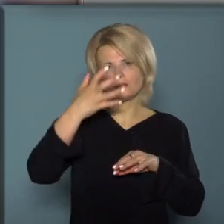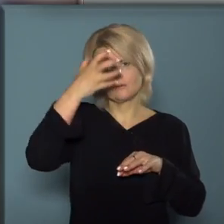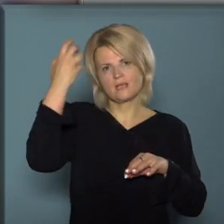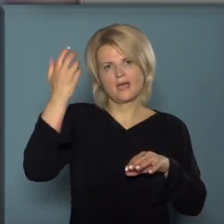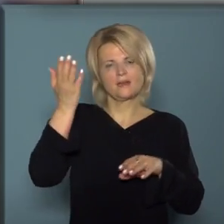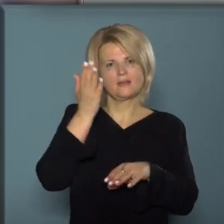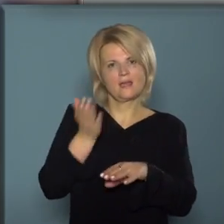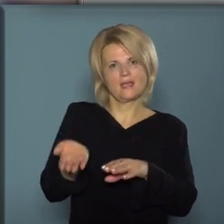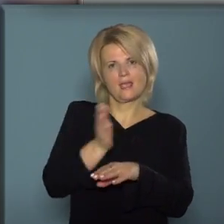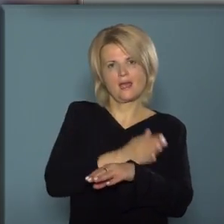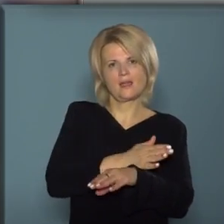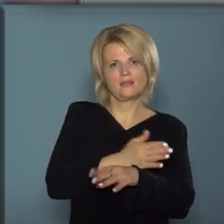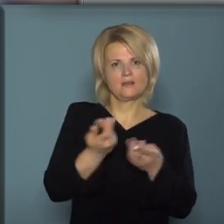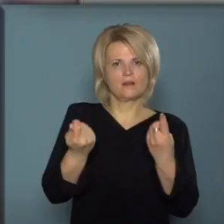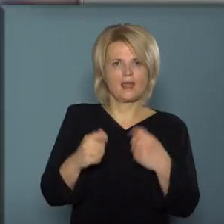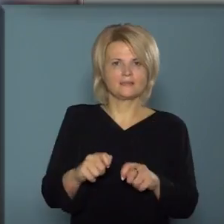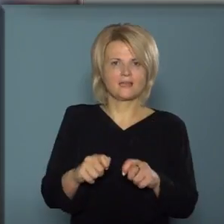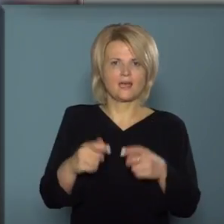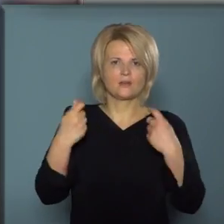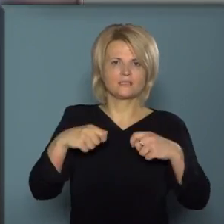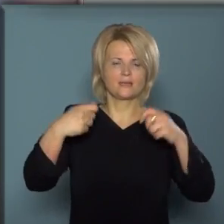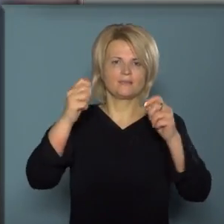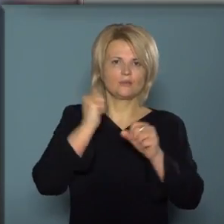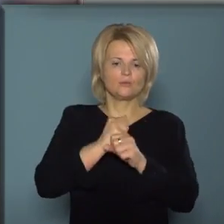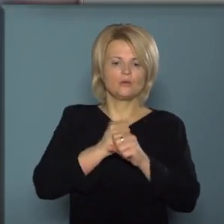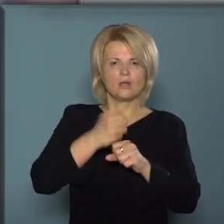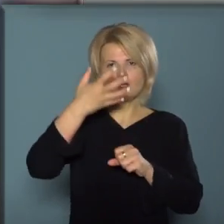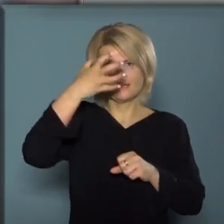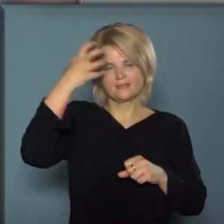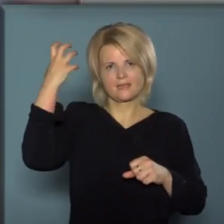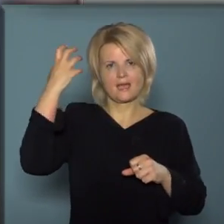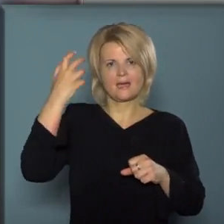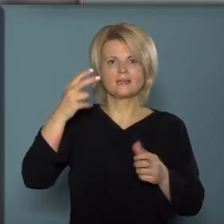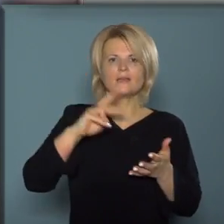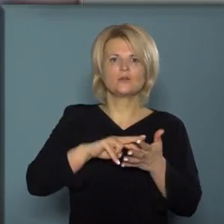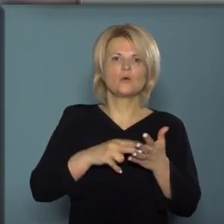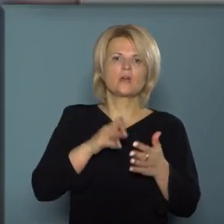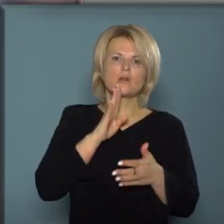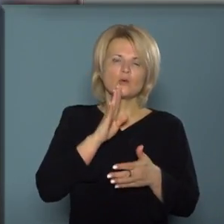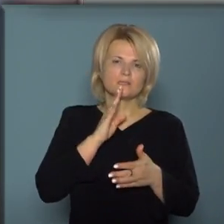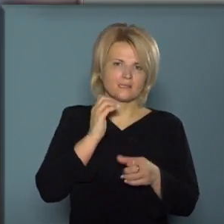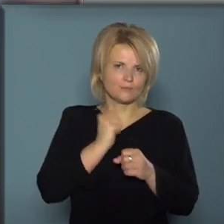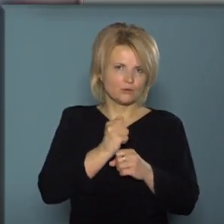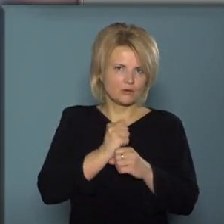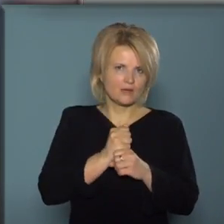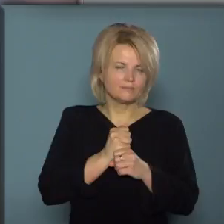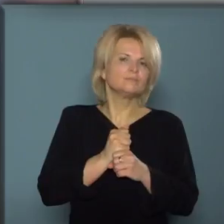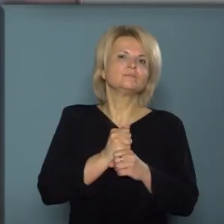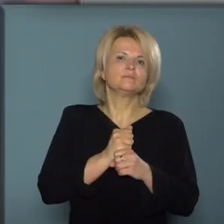elejéig lezárni, mert maga az építőmunka az elsősorban a nyári őszi időszakra kell,